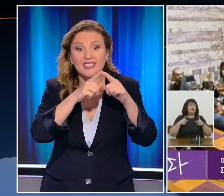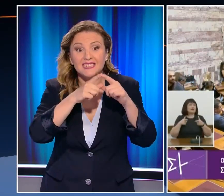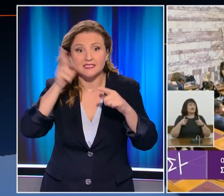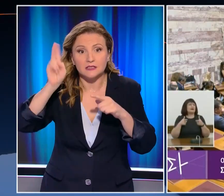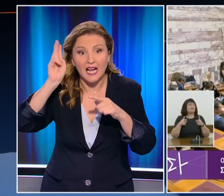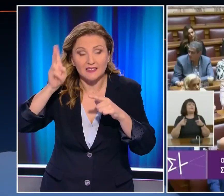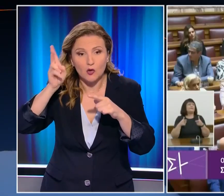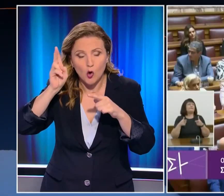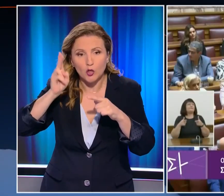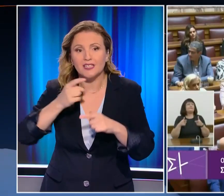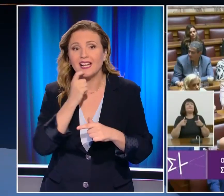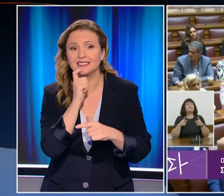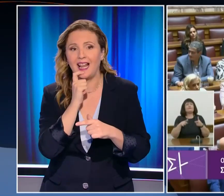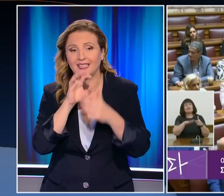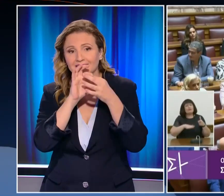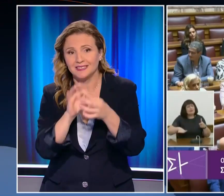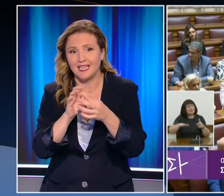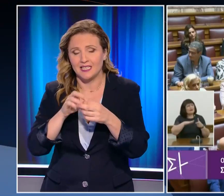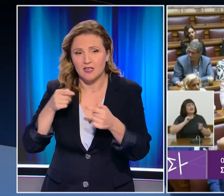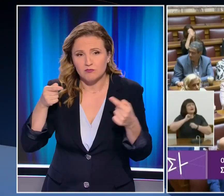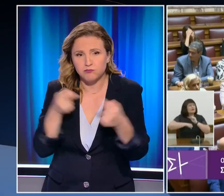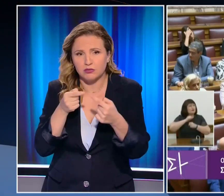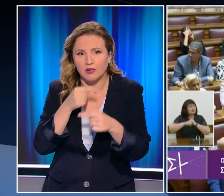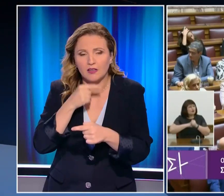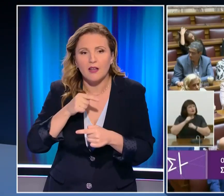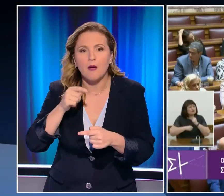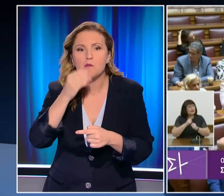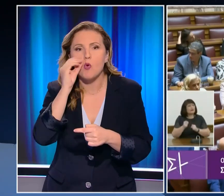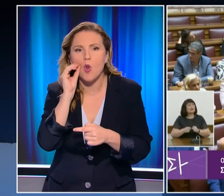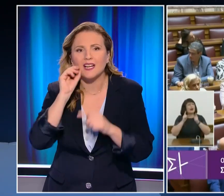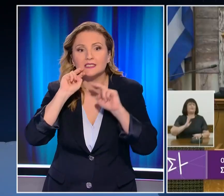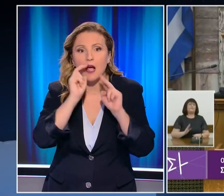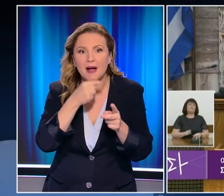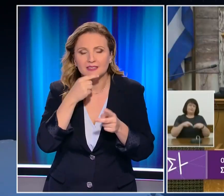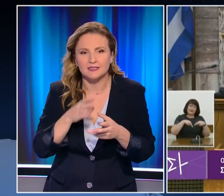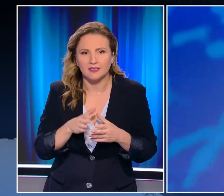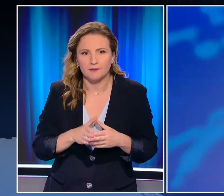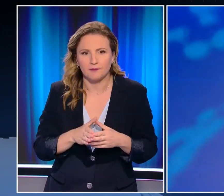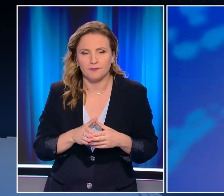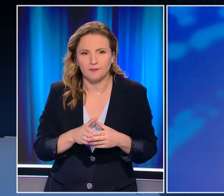Δρίτσας εναντίον του Στέφανου Κασελάκη, στον οποίο απάντησε ο Παύλος Πολάκης.